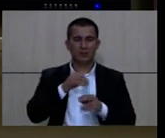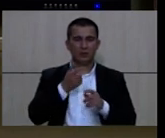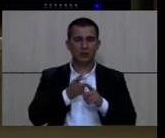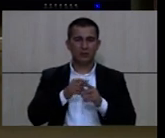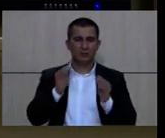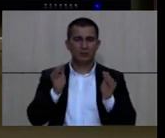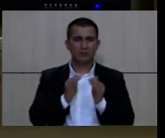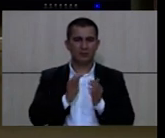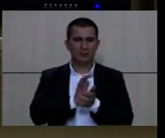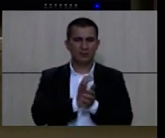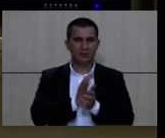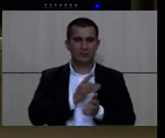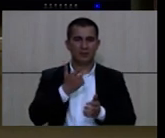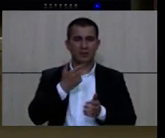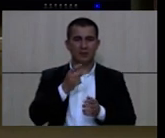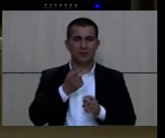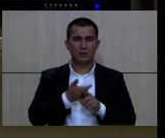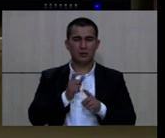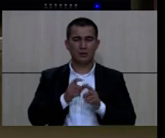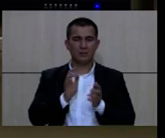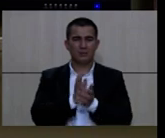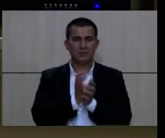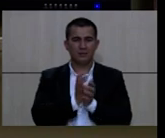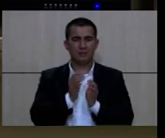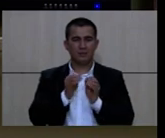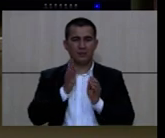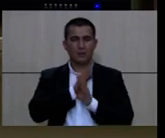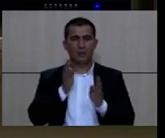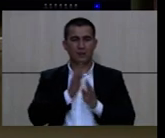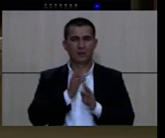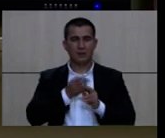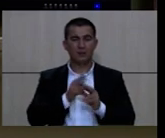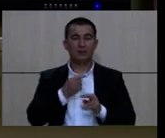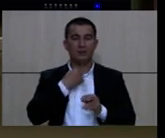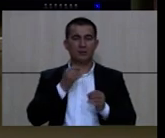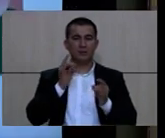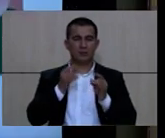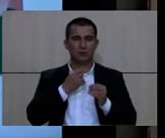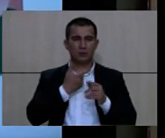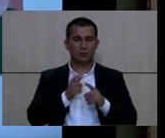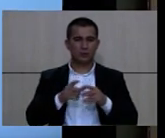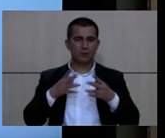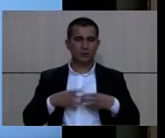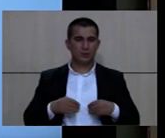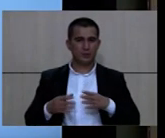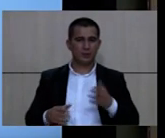joylashgan. Gazlarda juda ham tarqoq joylashganligi uchun tovush sekinroq tarqaladi.